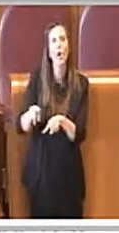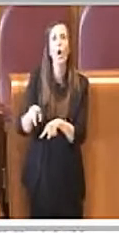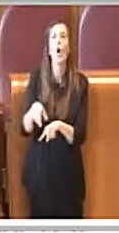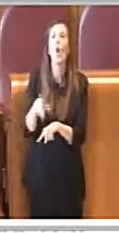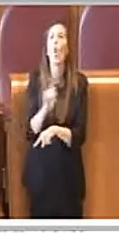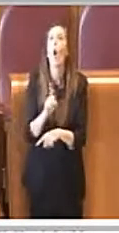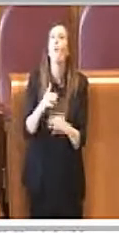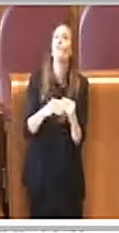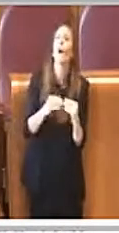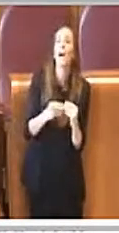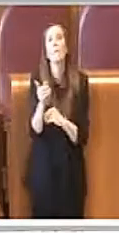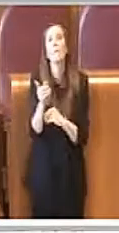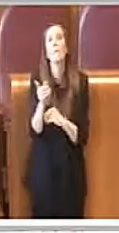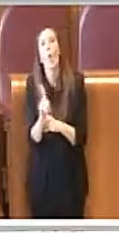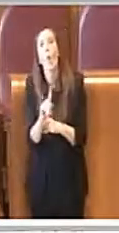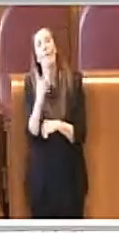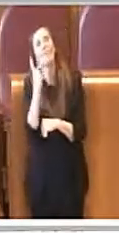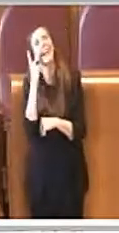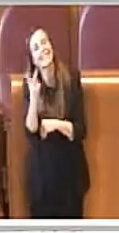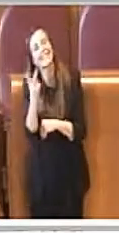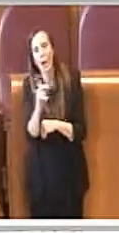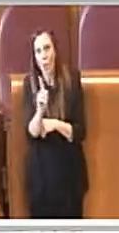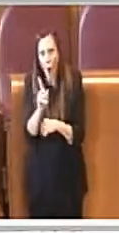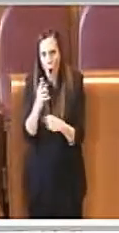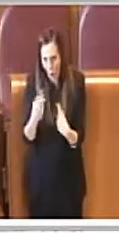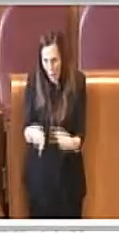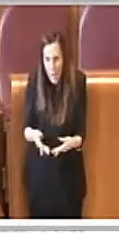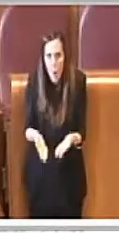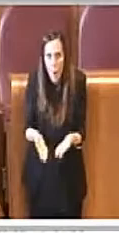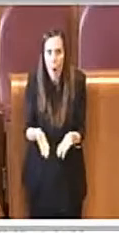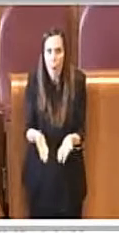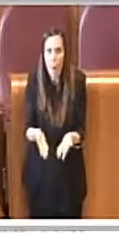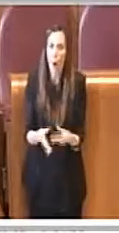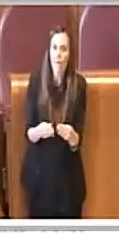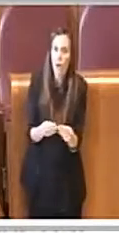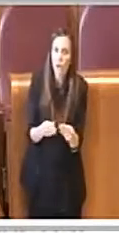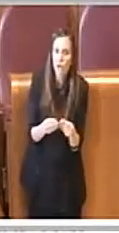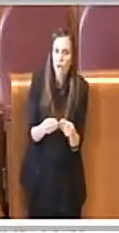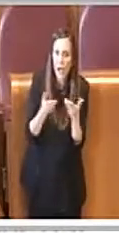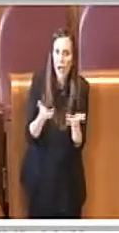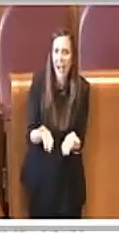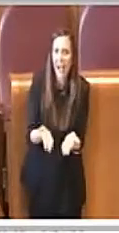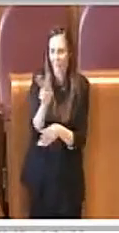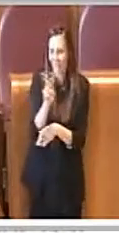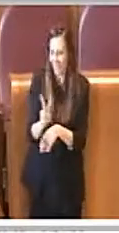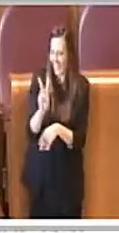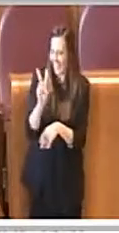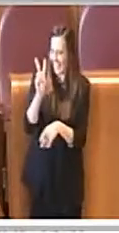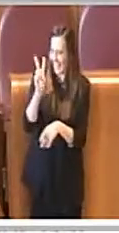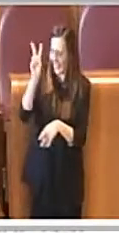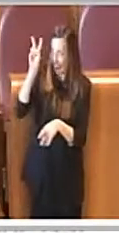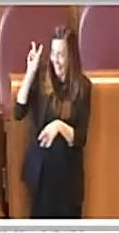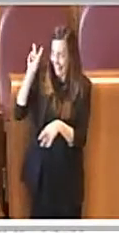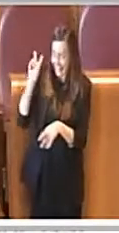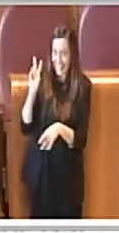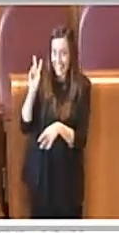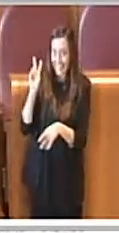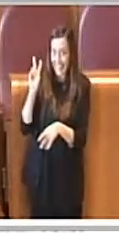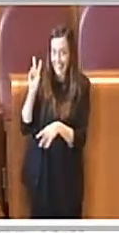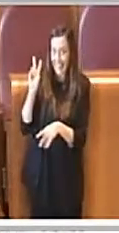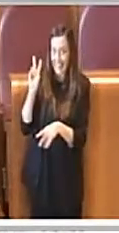faremo, andremo, vedremo, ma stiamo facendo. Tant'è che venerdì, proprio l'altro ieri, si è svolta una